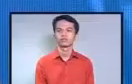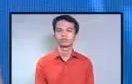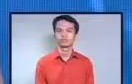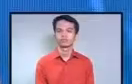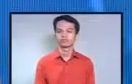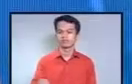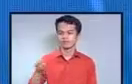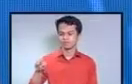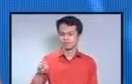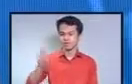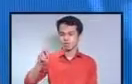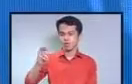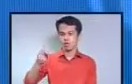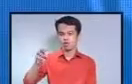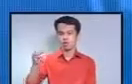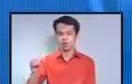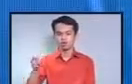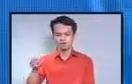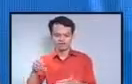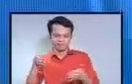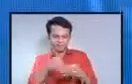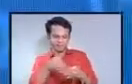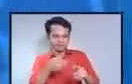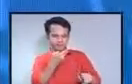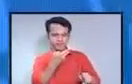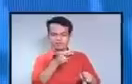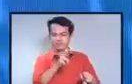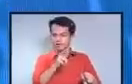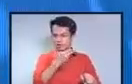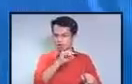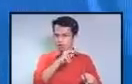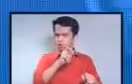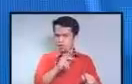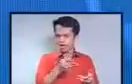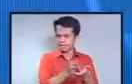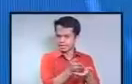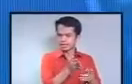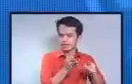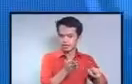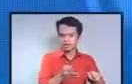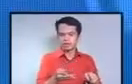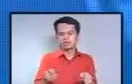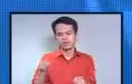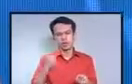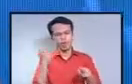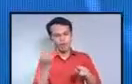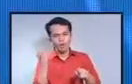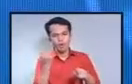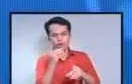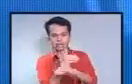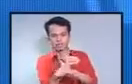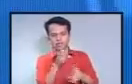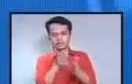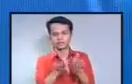Ginisan ni Senador Bongo ang Commission on Human Rights dahil sa madalas daw na pagtatanggol sa mga kriminal. Sagot